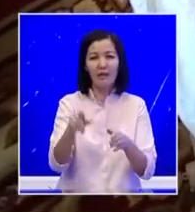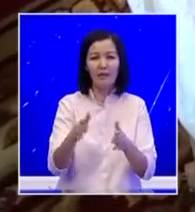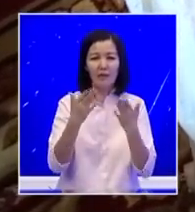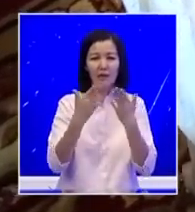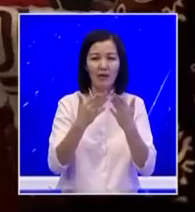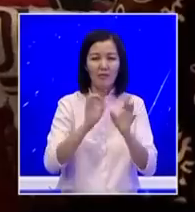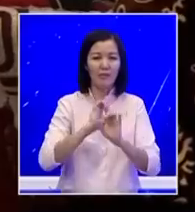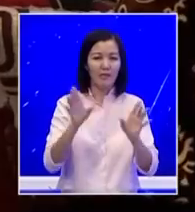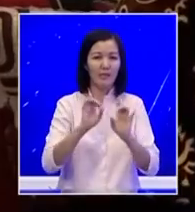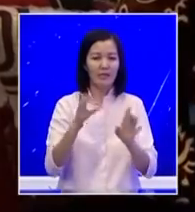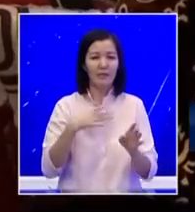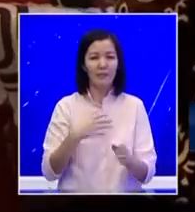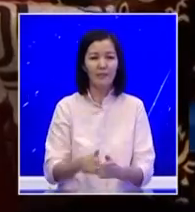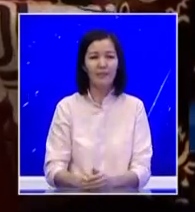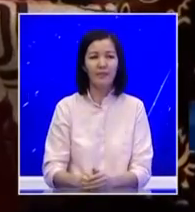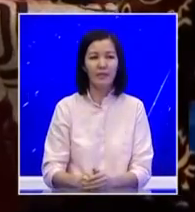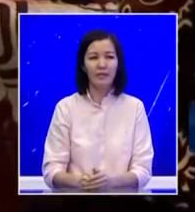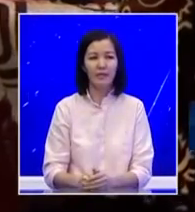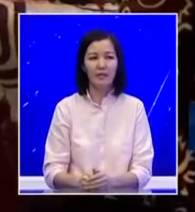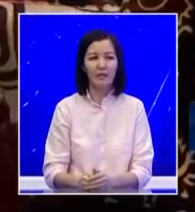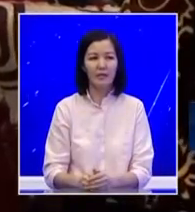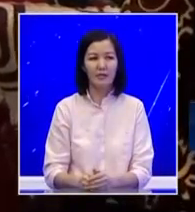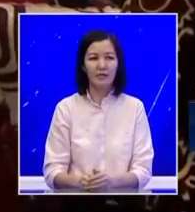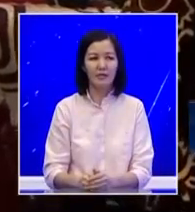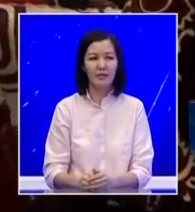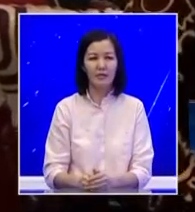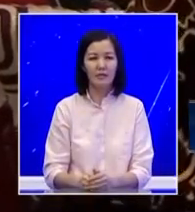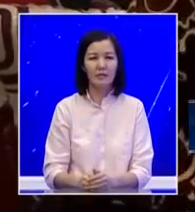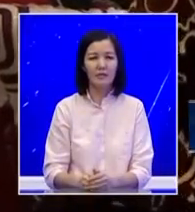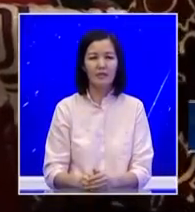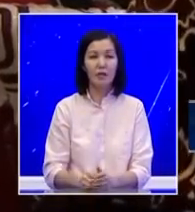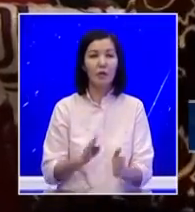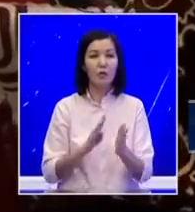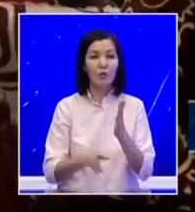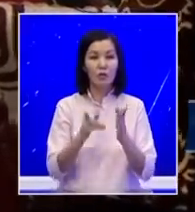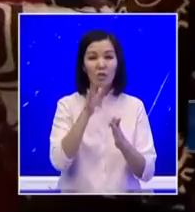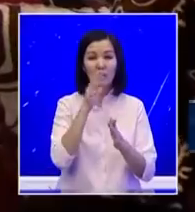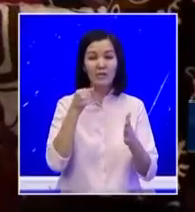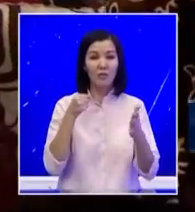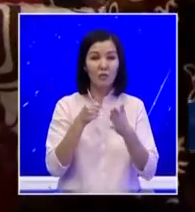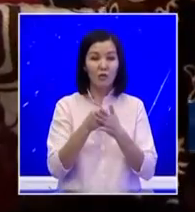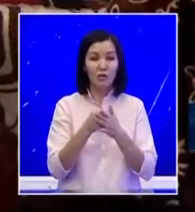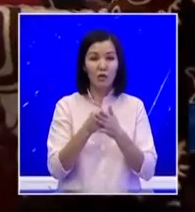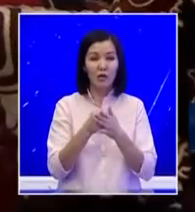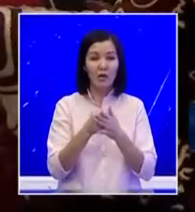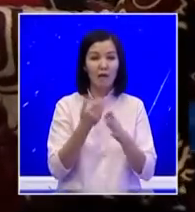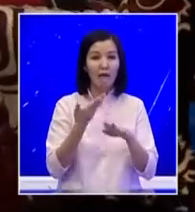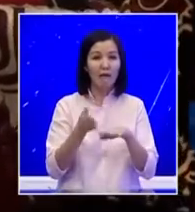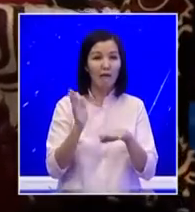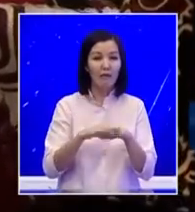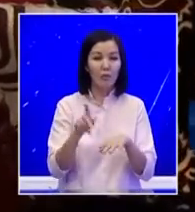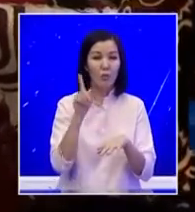батасын жаудырды. Өз көрген індетімізді мен осы ғана екен 90-ға келдім міне жасым. Енді осыдан